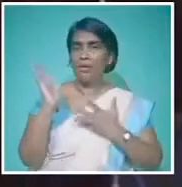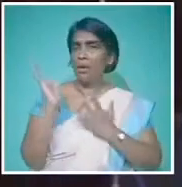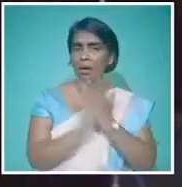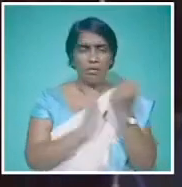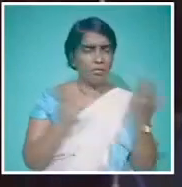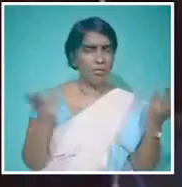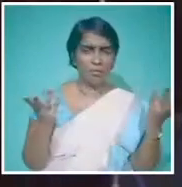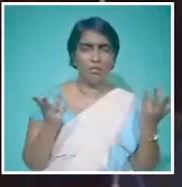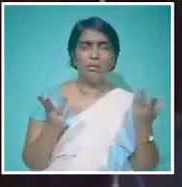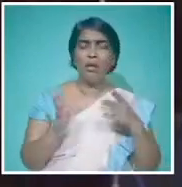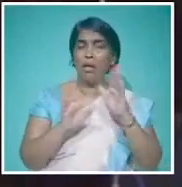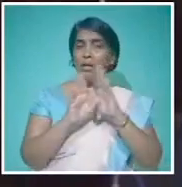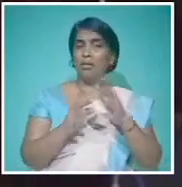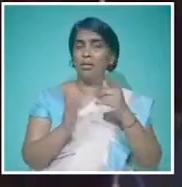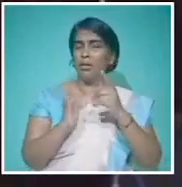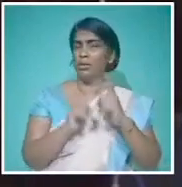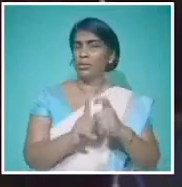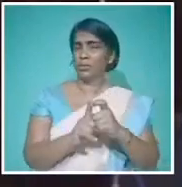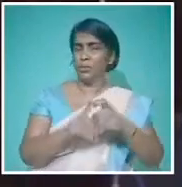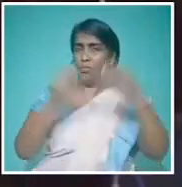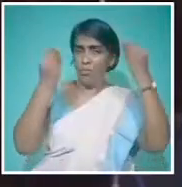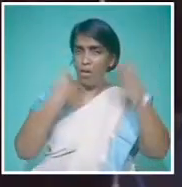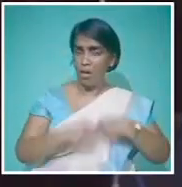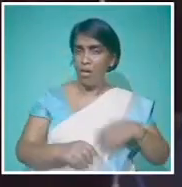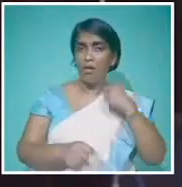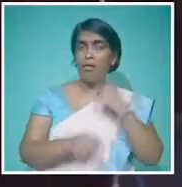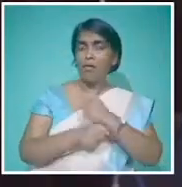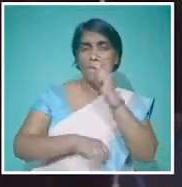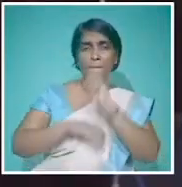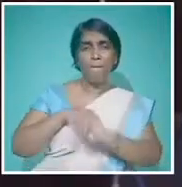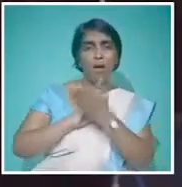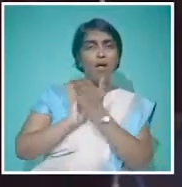නැද්ද මේ දරුණු කඩාවැටීමේ මේ රට බේර ගන්න ආණ්ඩුවට තියෙන